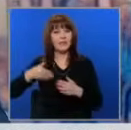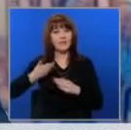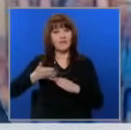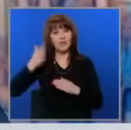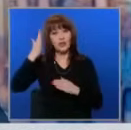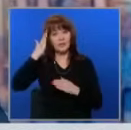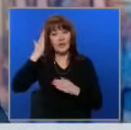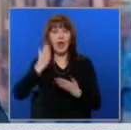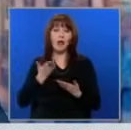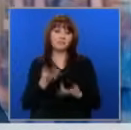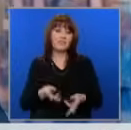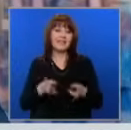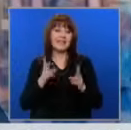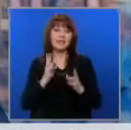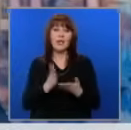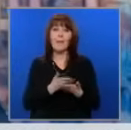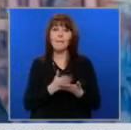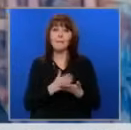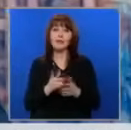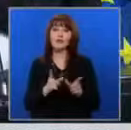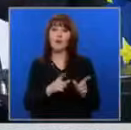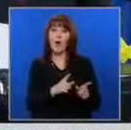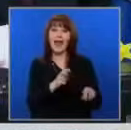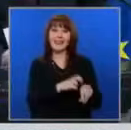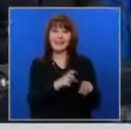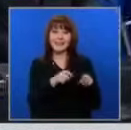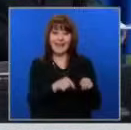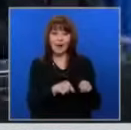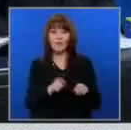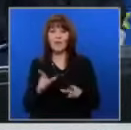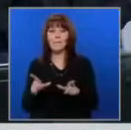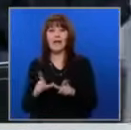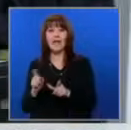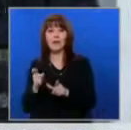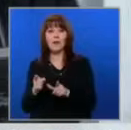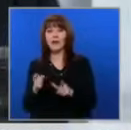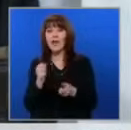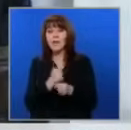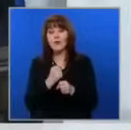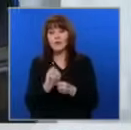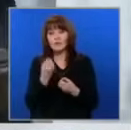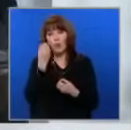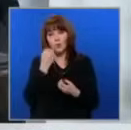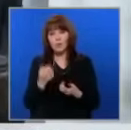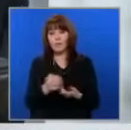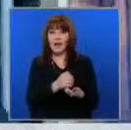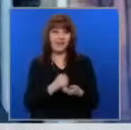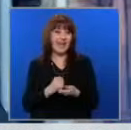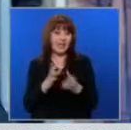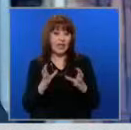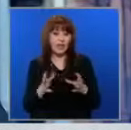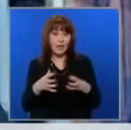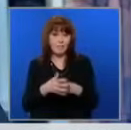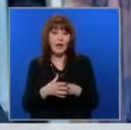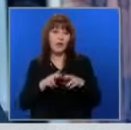реши между Мария Габриел и академик Денков. Те работят много добре в екип. Те са страхотен екип, между другото, и имат много добри резултати двамата. Но най-добре